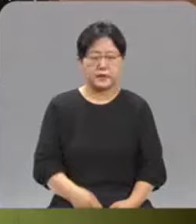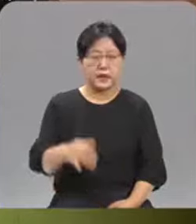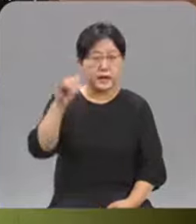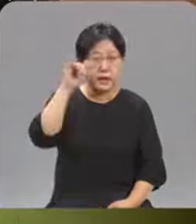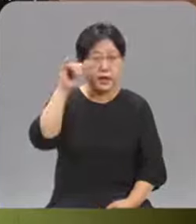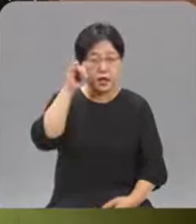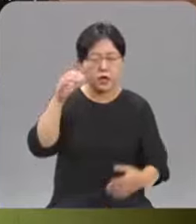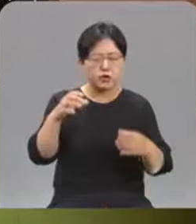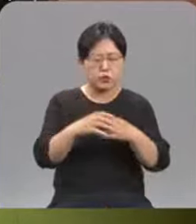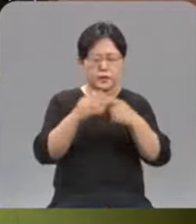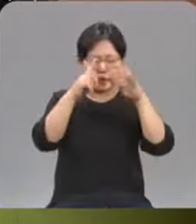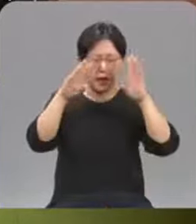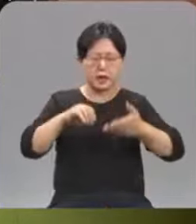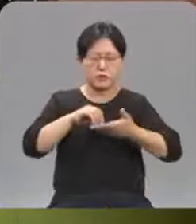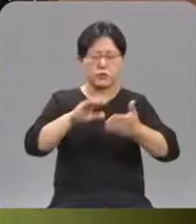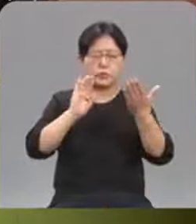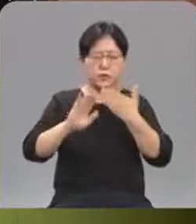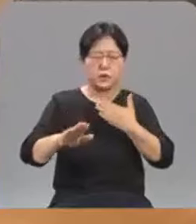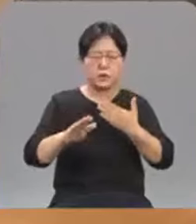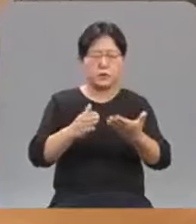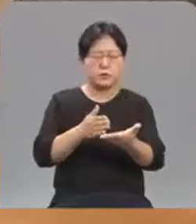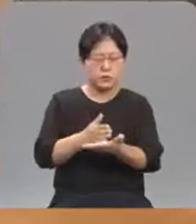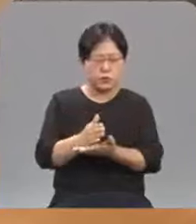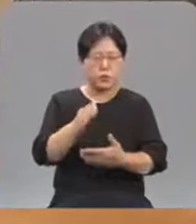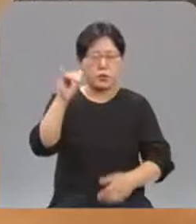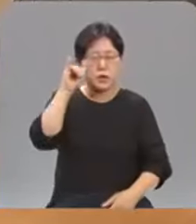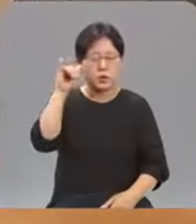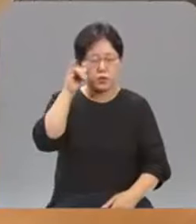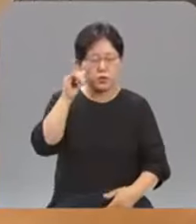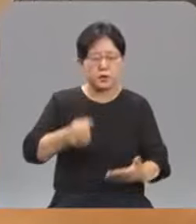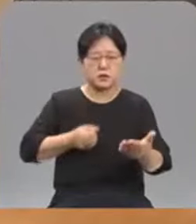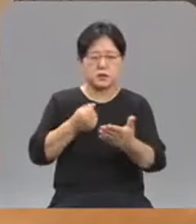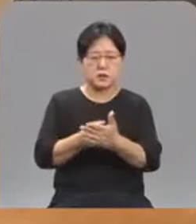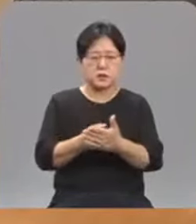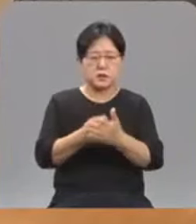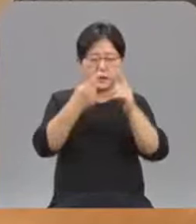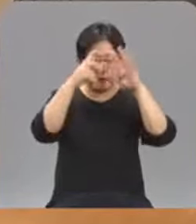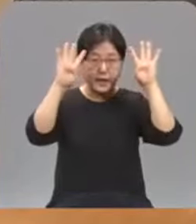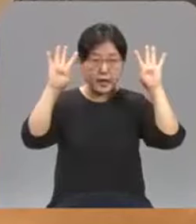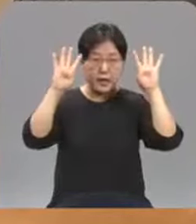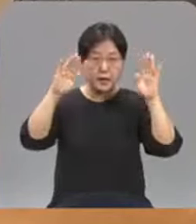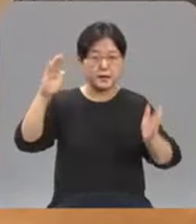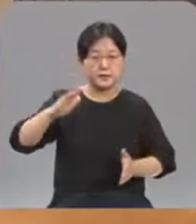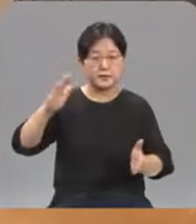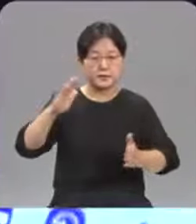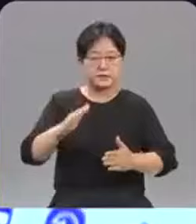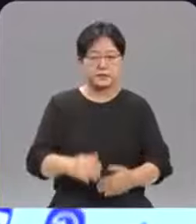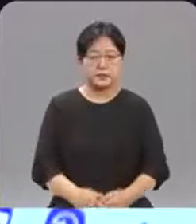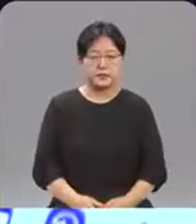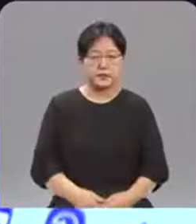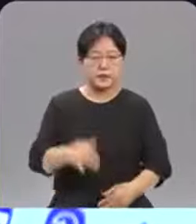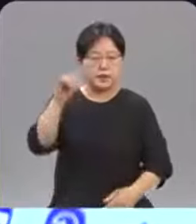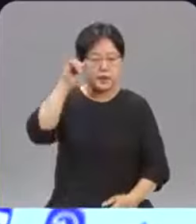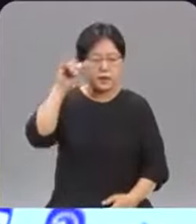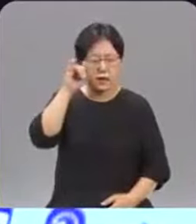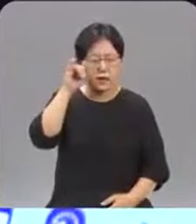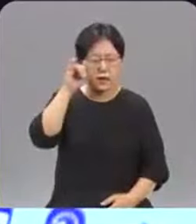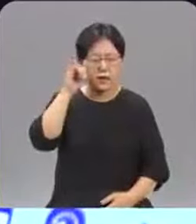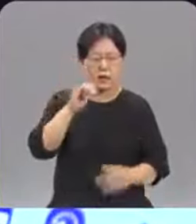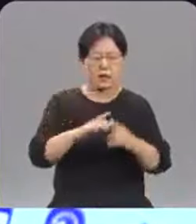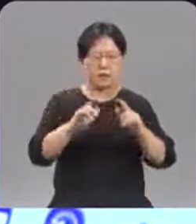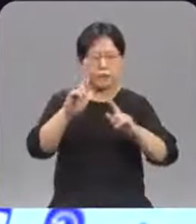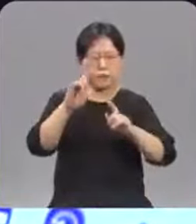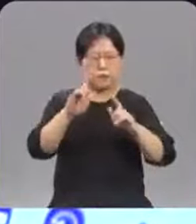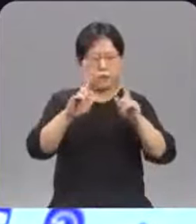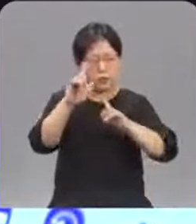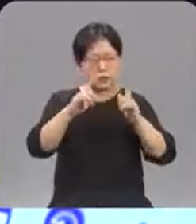AI 융합대학 진학 뒤 전공을 인공지능으로 정한 대학교 4학년생입니다. AI 이미지 인식